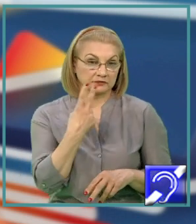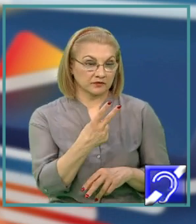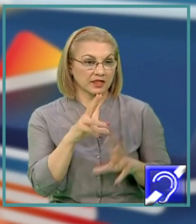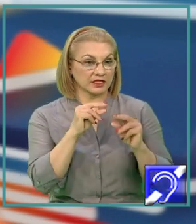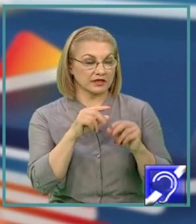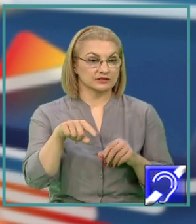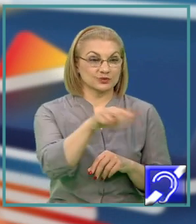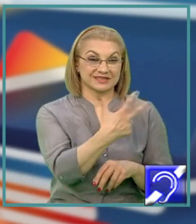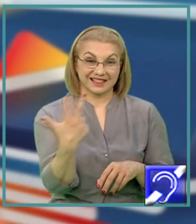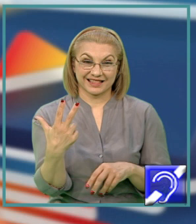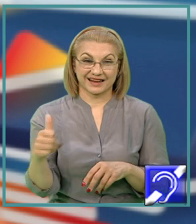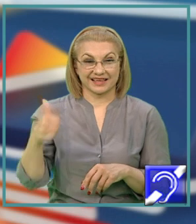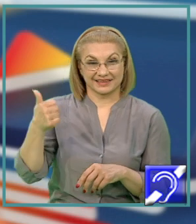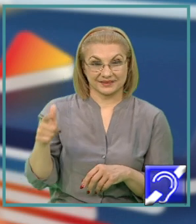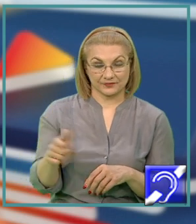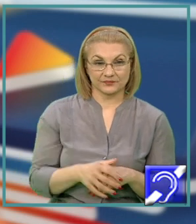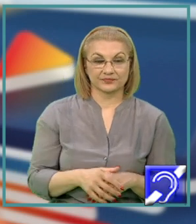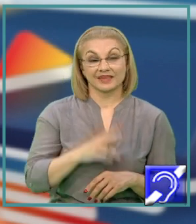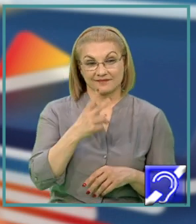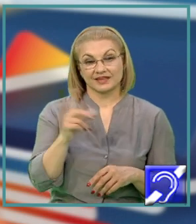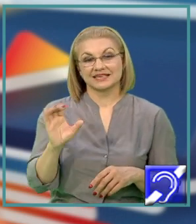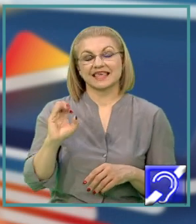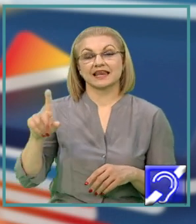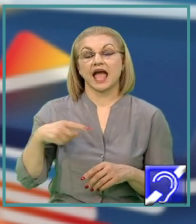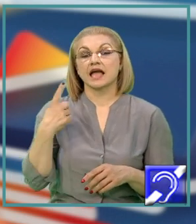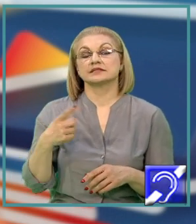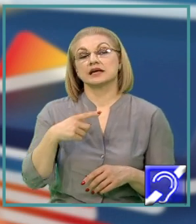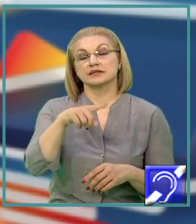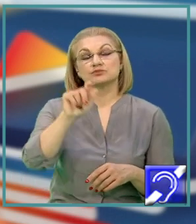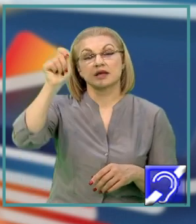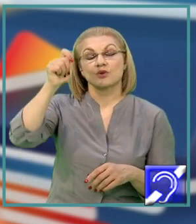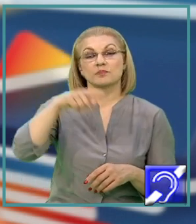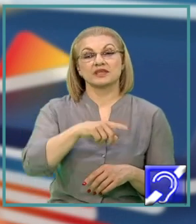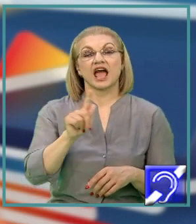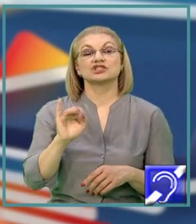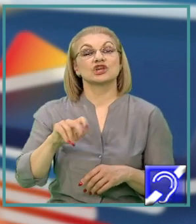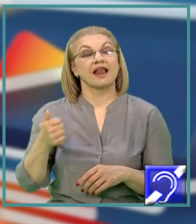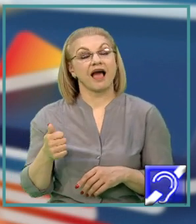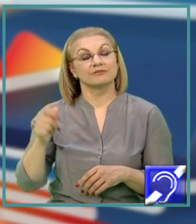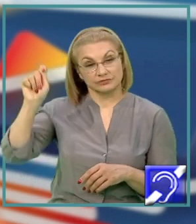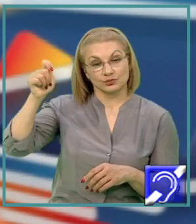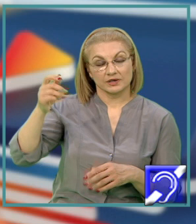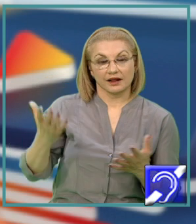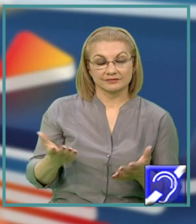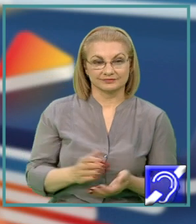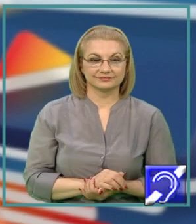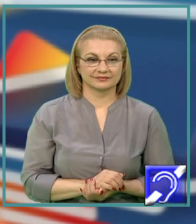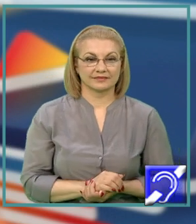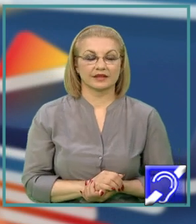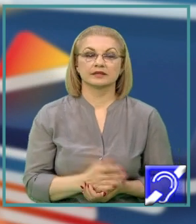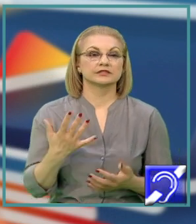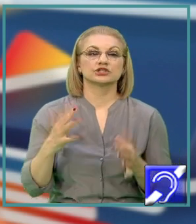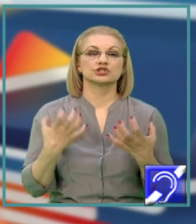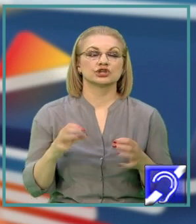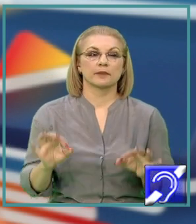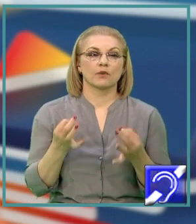Ați văzut, Chiriachița îi și recomandă Genei să aprindă lumina. Ce mod de expunere este folosit în scena pe